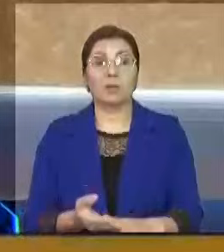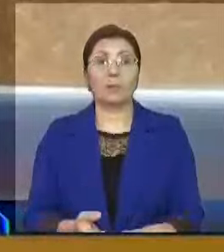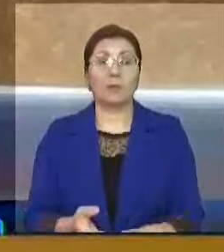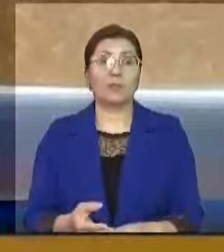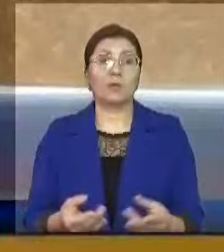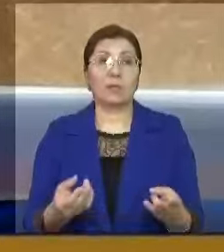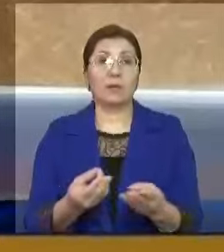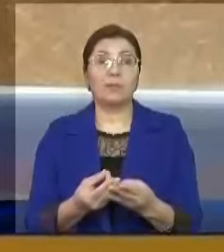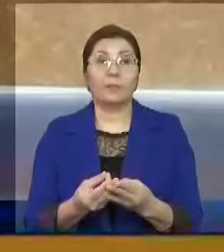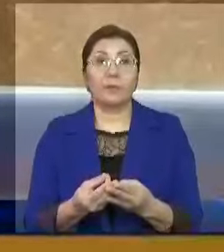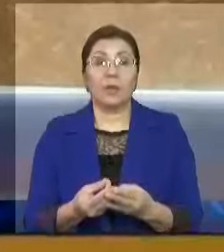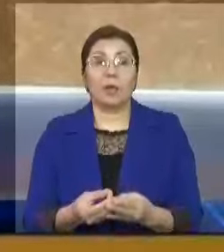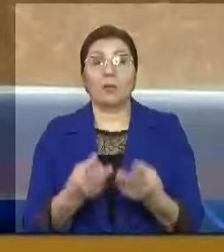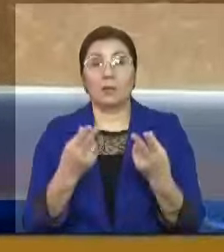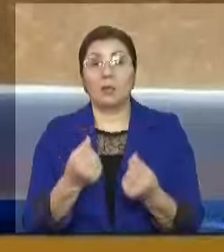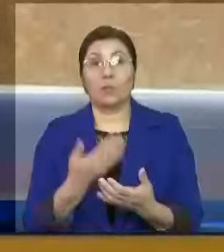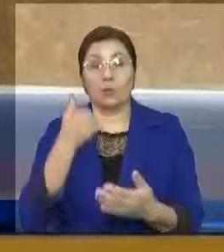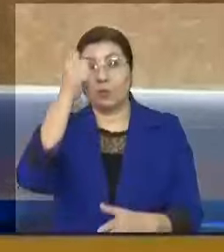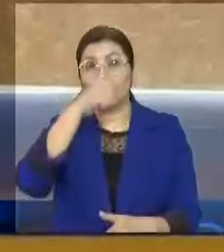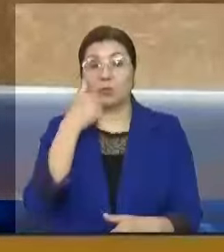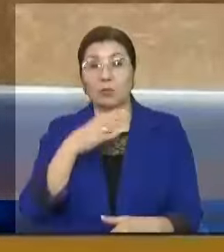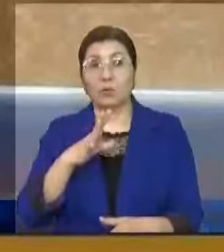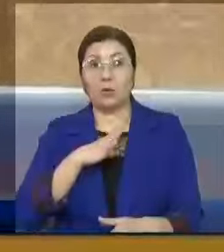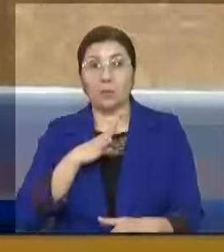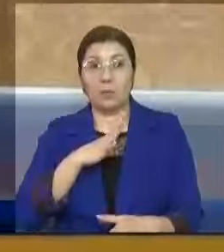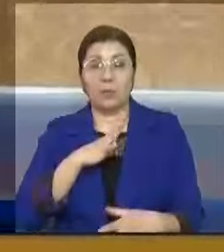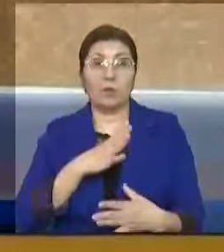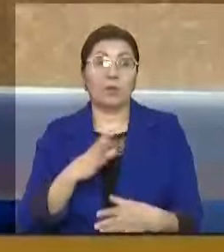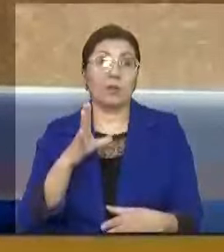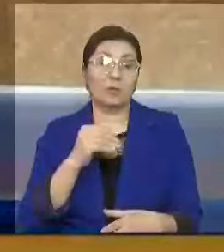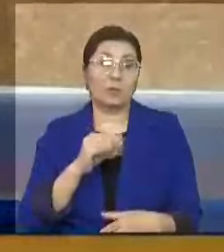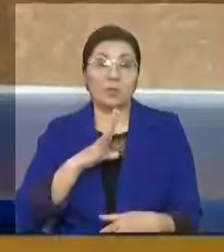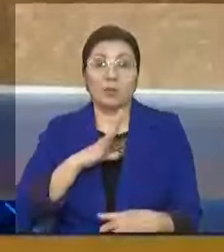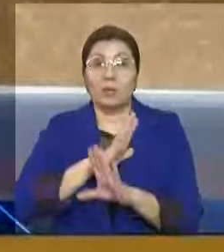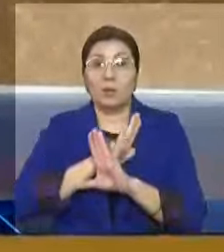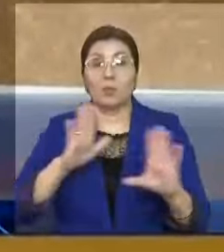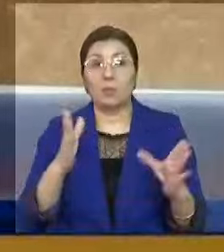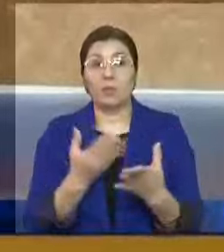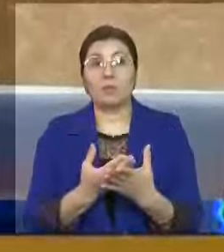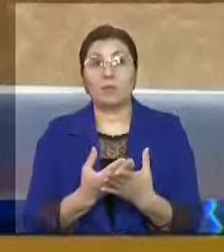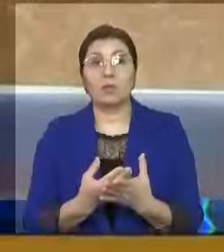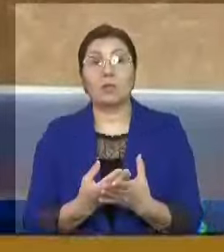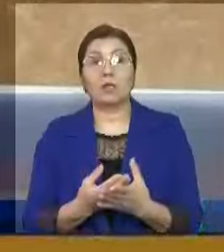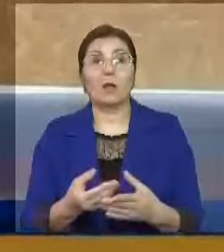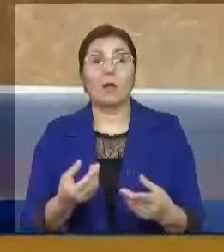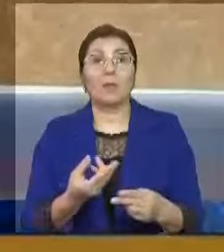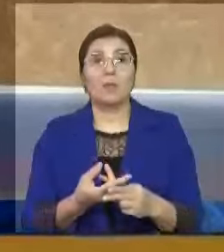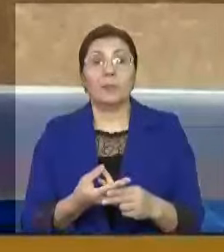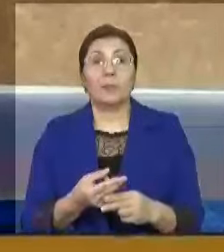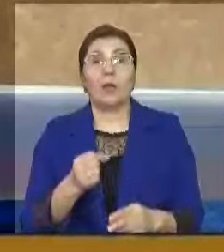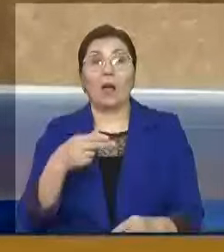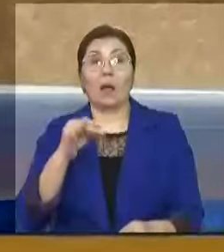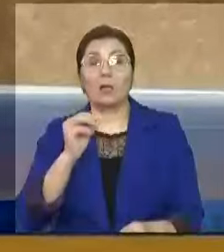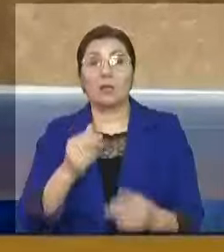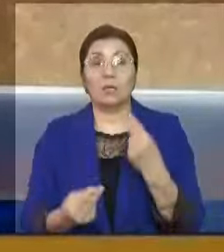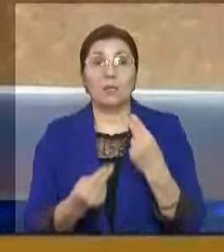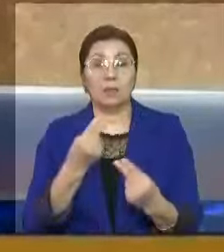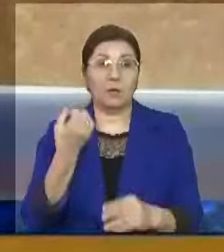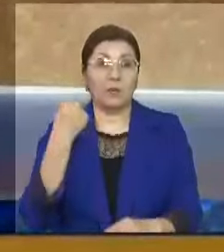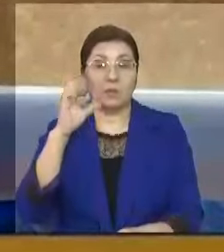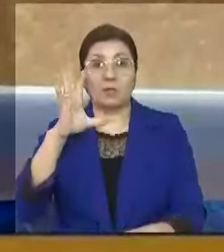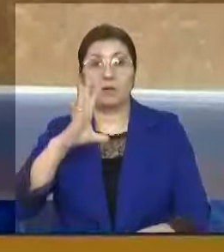не перенапрягся. Конечно, прошлый год для Юсупа вышел не слишком удачным. Апофеозом стала осечка на азиатских играх, но у любого атлета